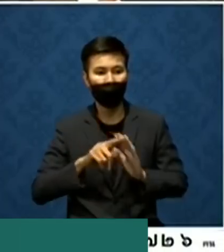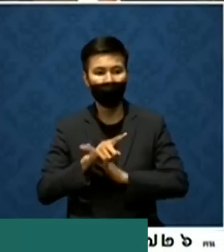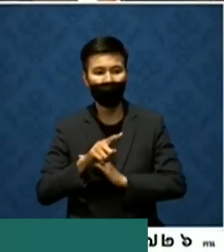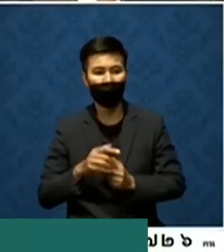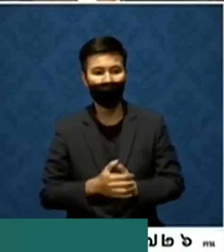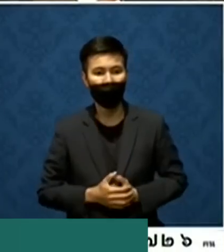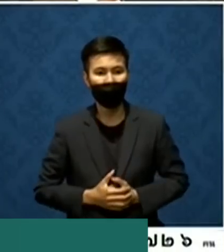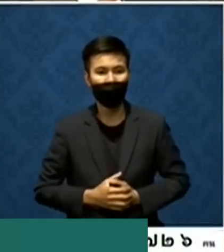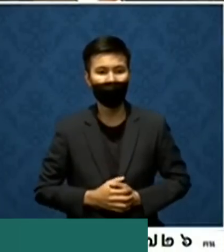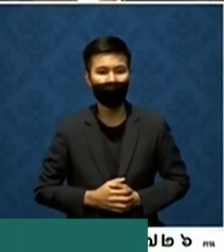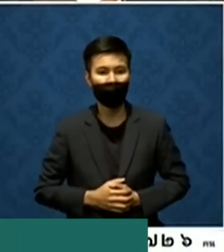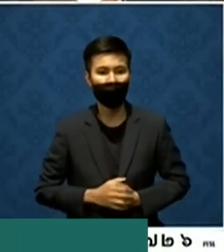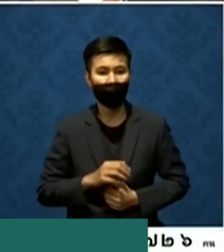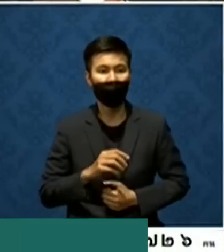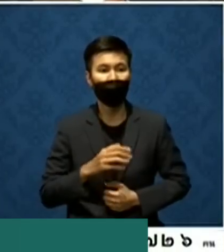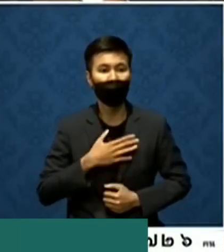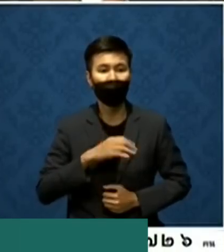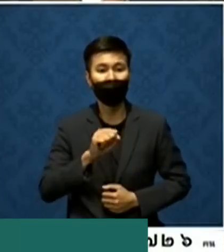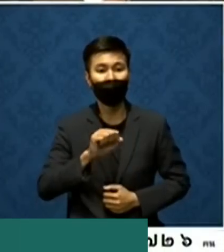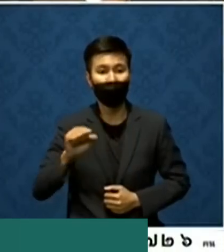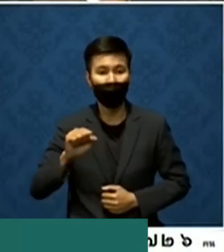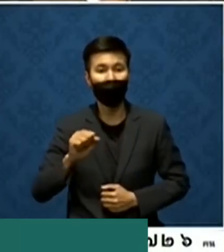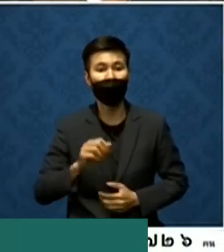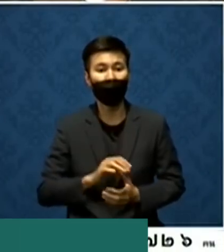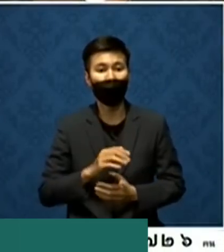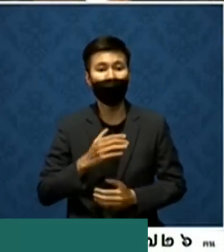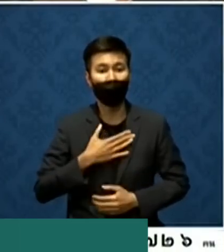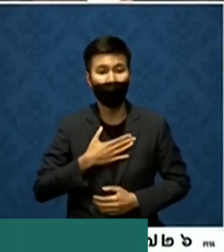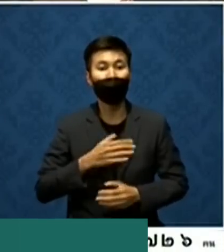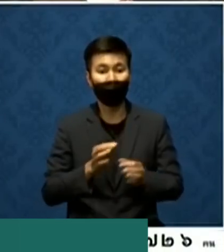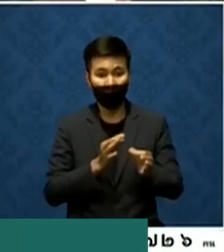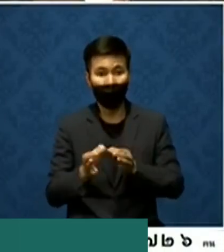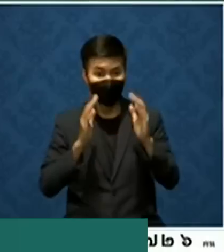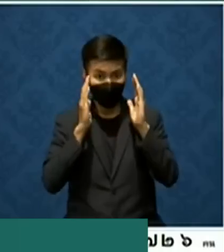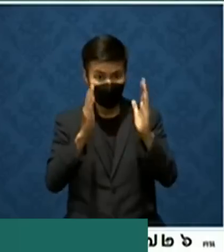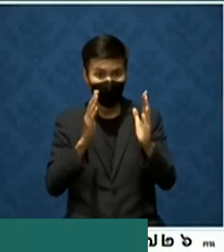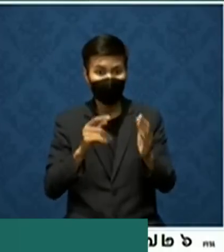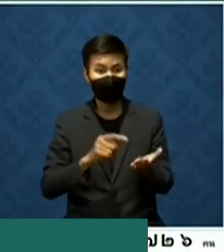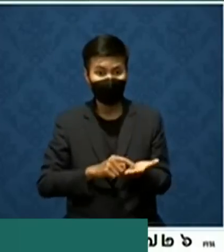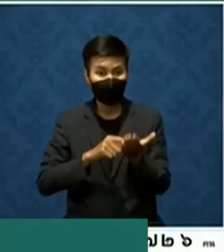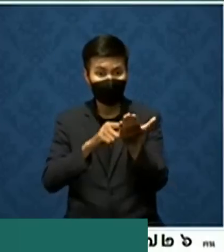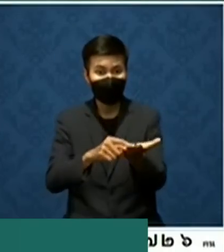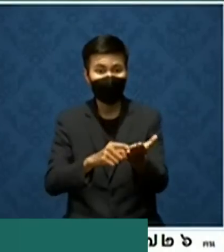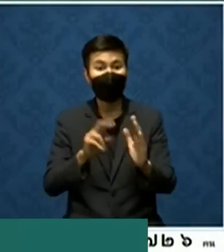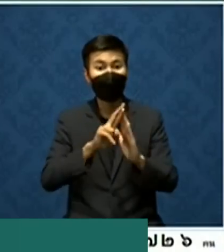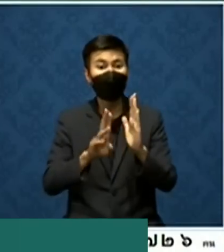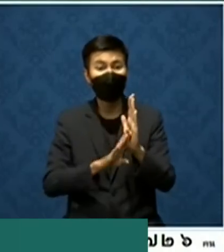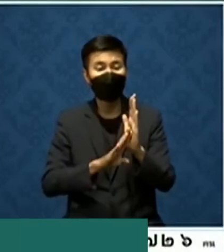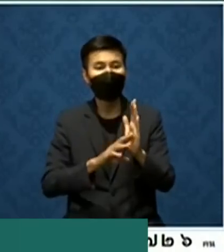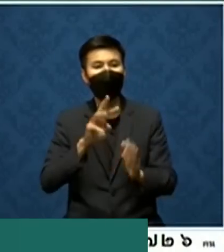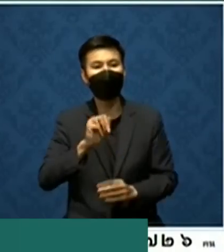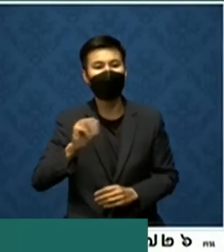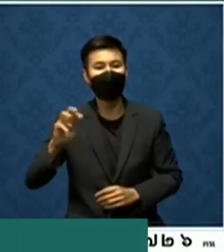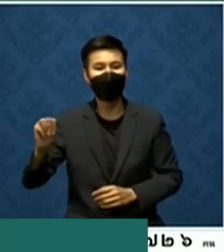ซึ่ง1ในนั้นมีข้อเสนอหาร100ของสสปกรณ์วุฒิรวมอยู่ด้วยนะคะ ครับ จึงไม่ได้เท่ากับว่าเราโหวตใช้สูตรห